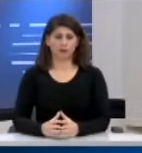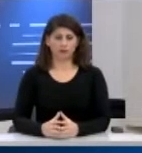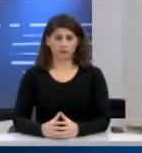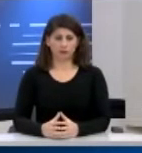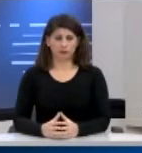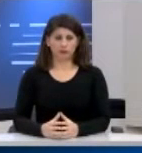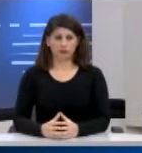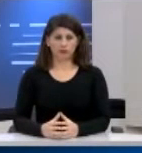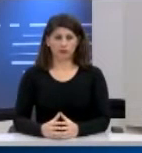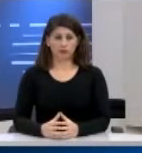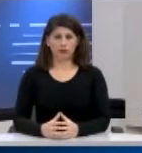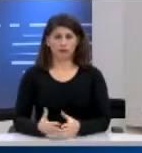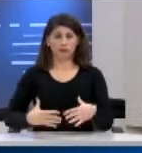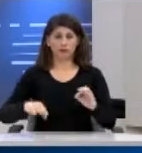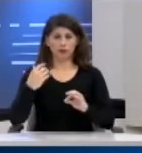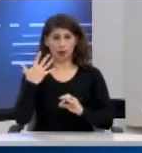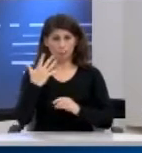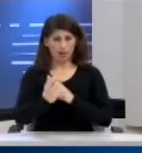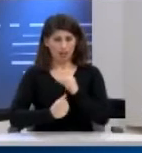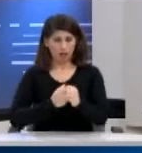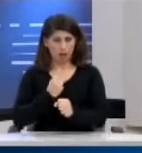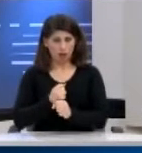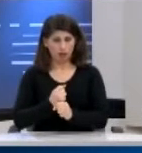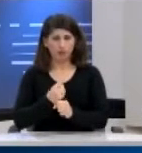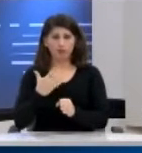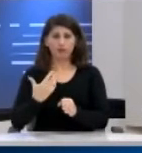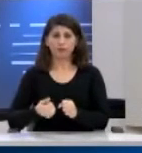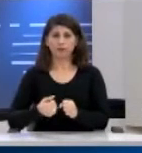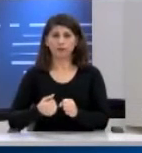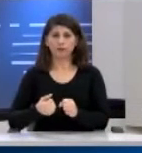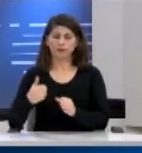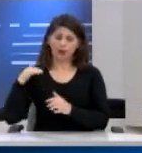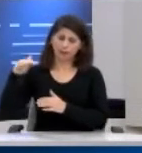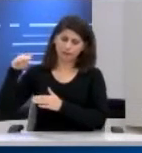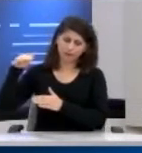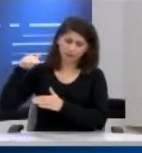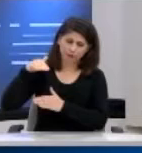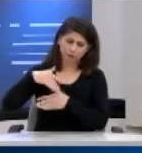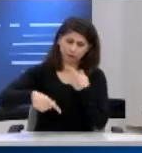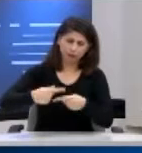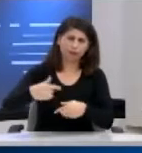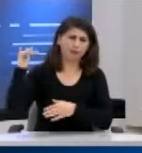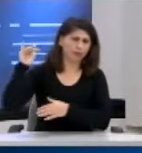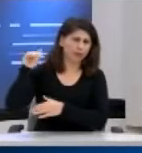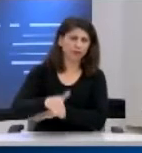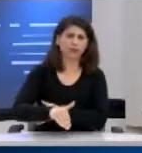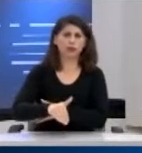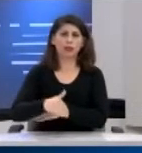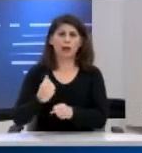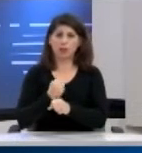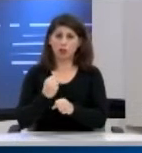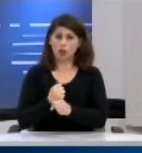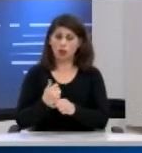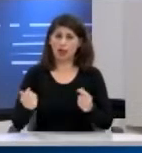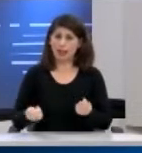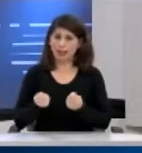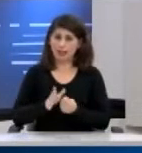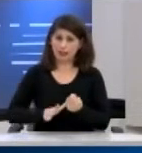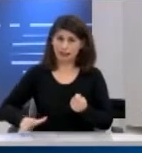Στην πρώτη πενταετία είχαμε μία κατάρρευση της απασχόλησης της εργασίας στη χώρα μας.